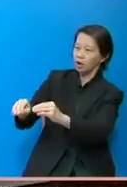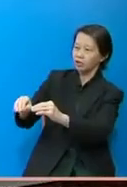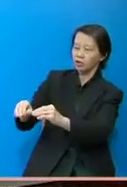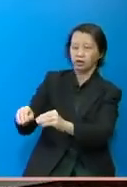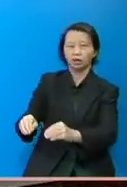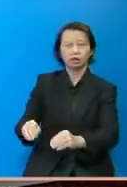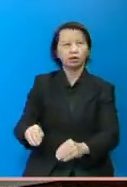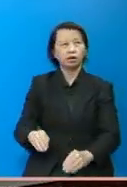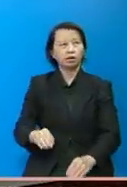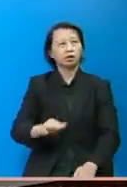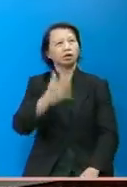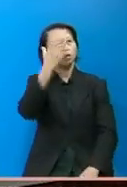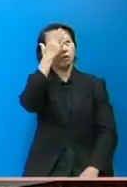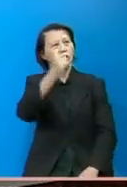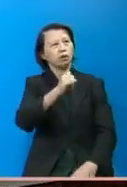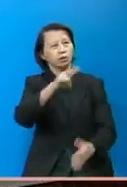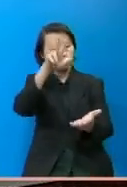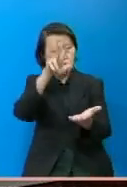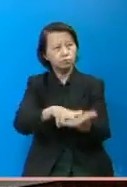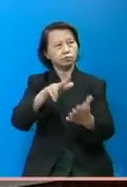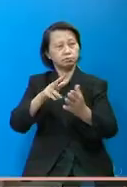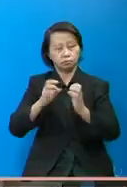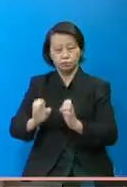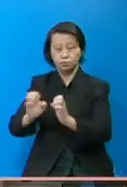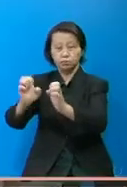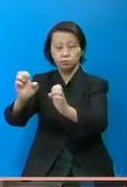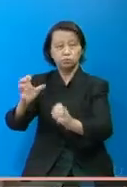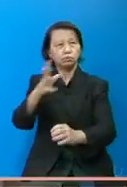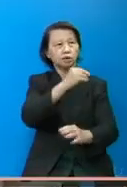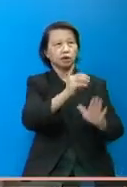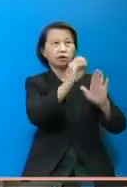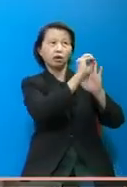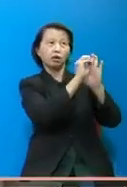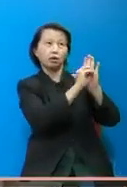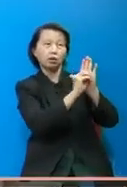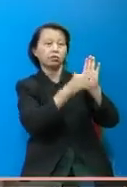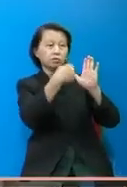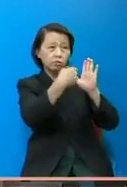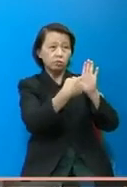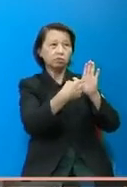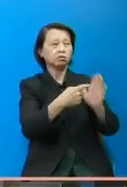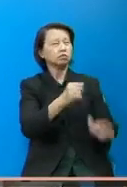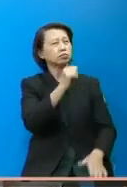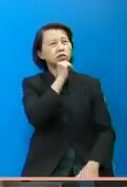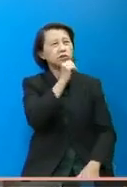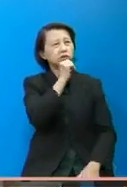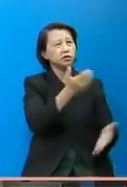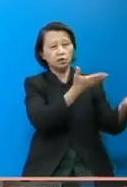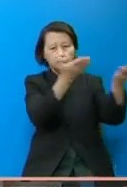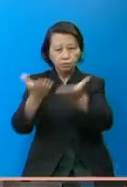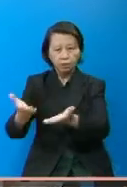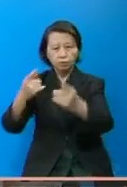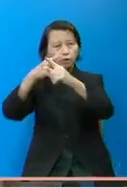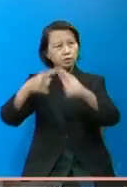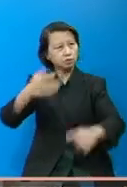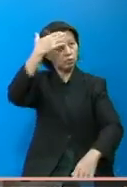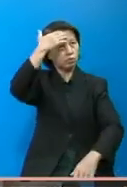Kenapa proclamation of emergency dan ordinan-ordinan di bawahnya tidak dibawa ke